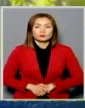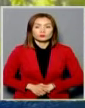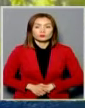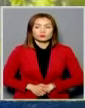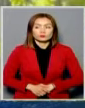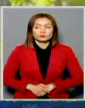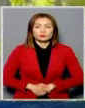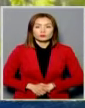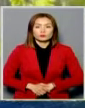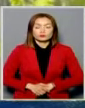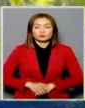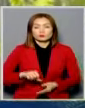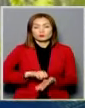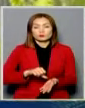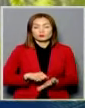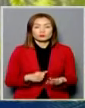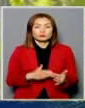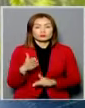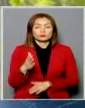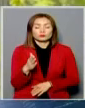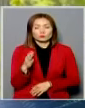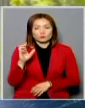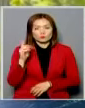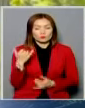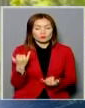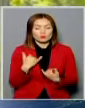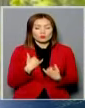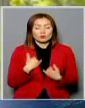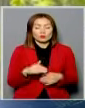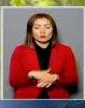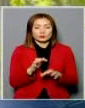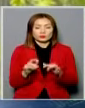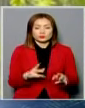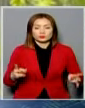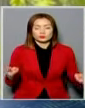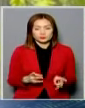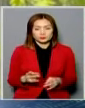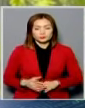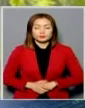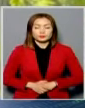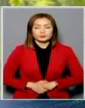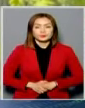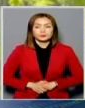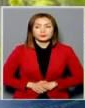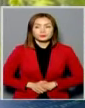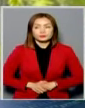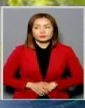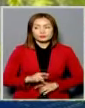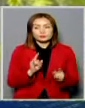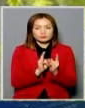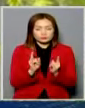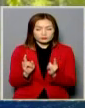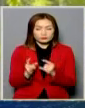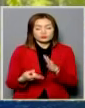іс-шараға қатысудағы мақсатымыз Аллаһтың разылығы және бір көптеген сауапта болу. Бұл іс-шараны көргеніміз сол Instagram